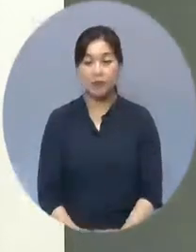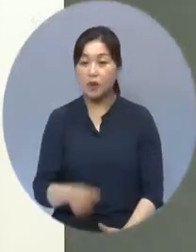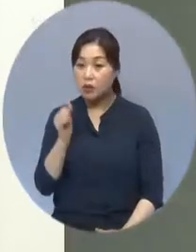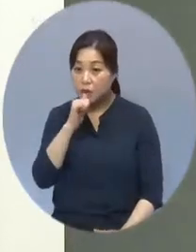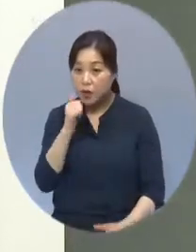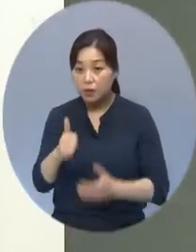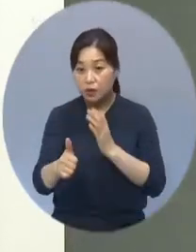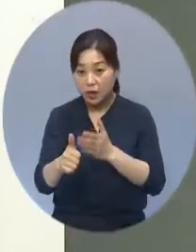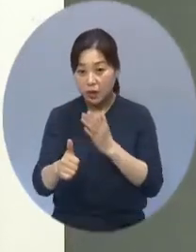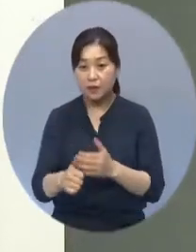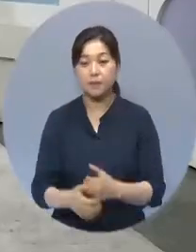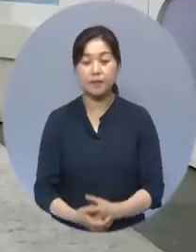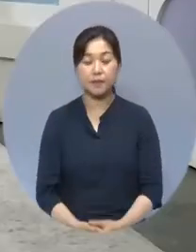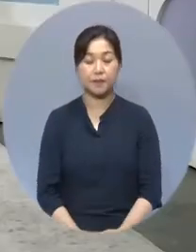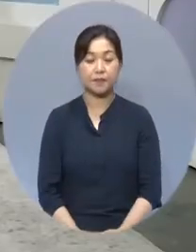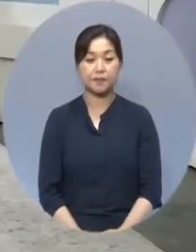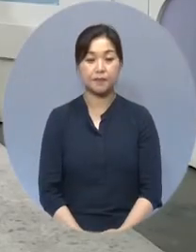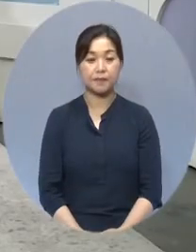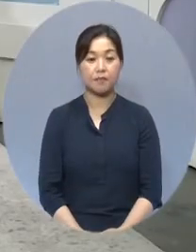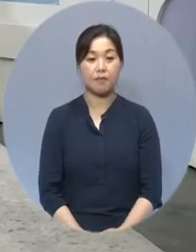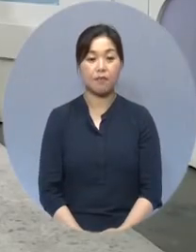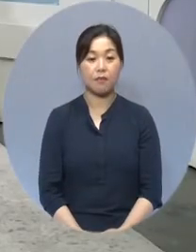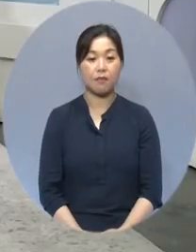해주시죠. 우리가 이제